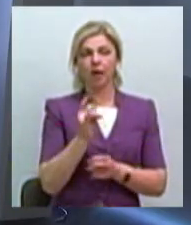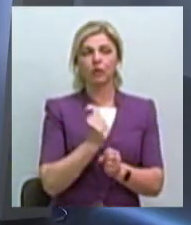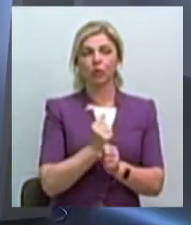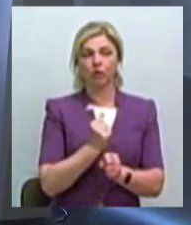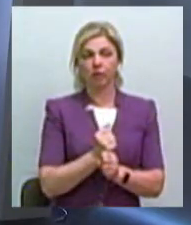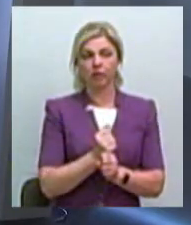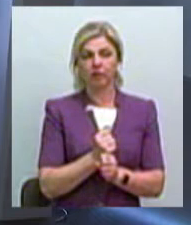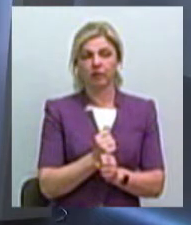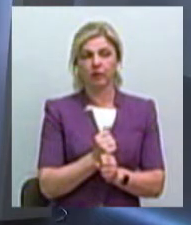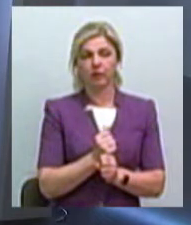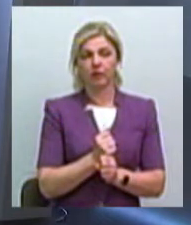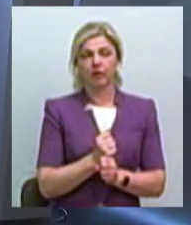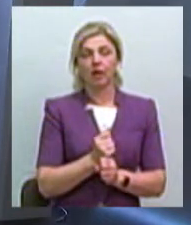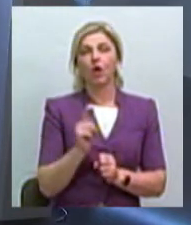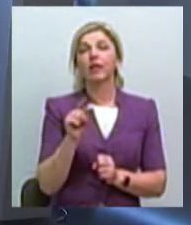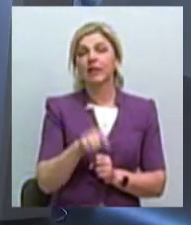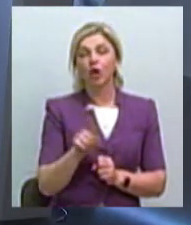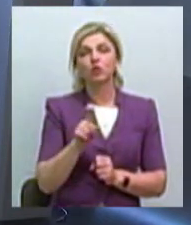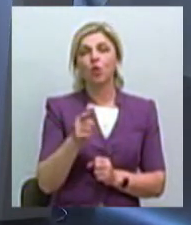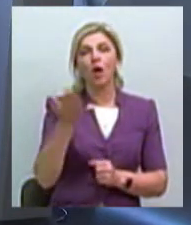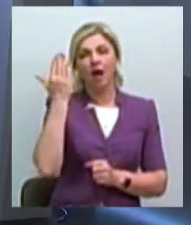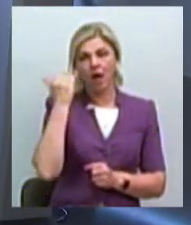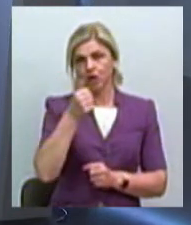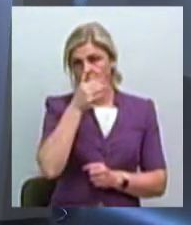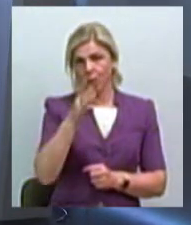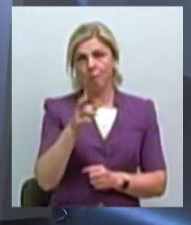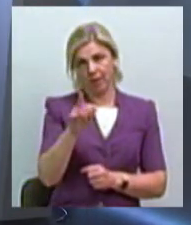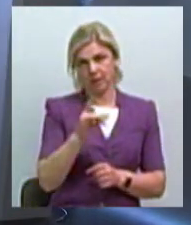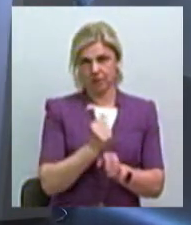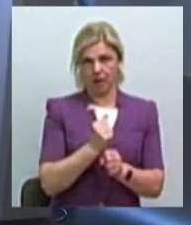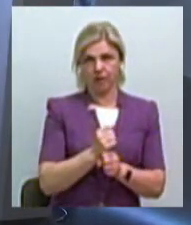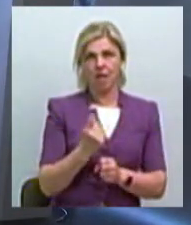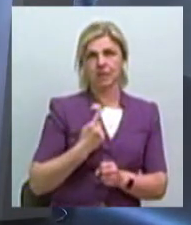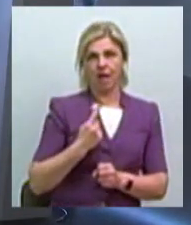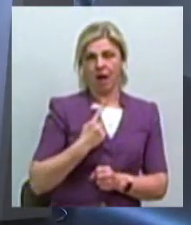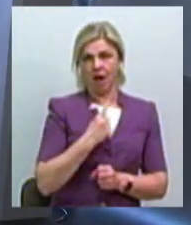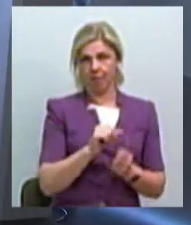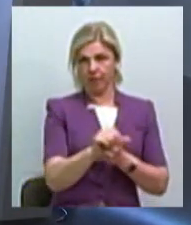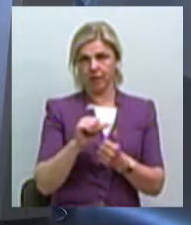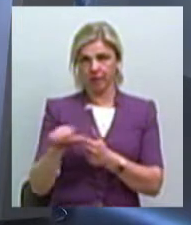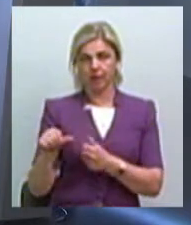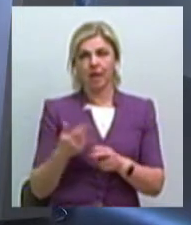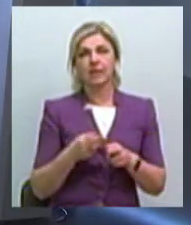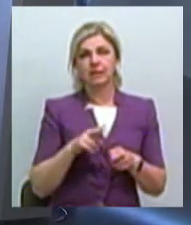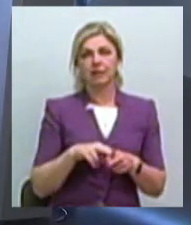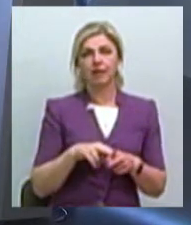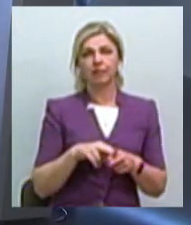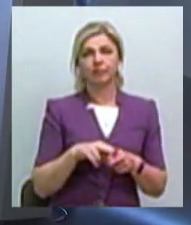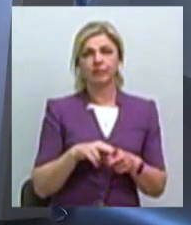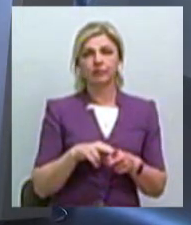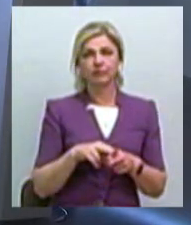разом те, що ніколи б не змогли зробити поодинці. Це, наприклад, протягнення